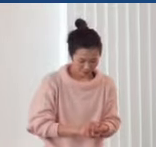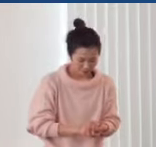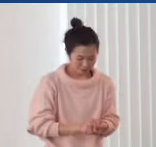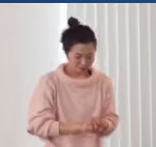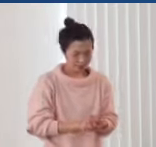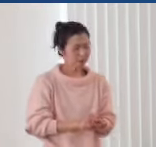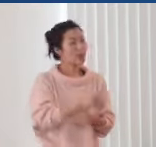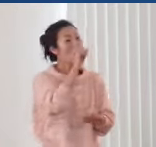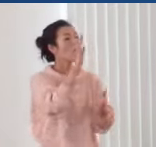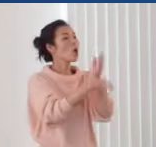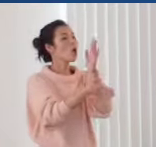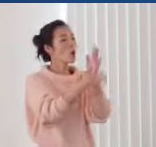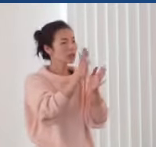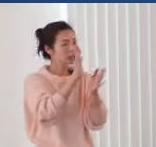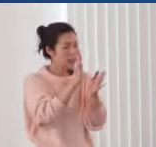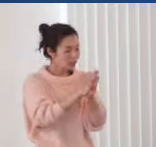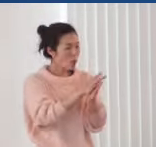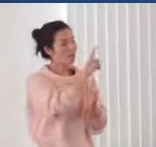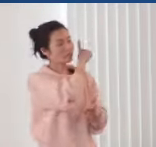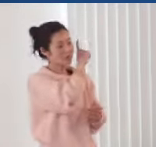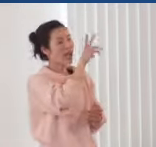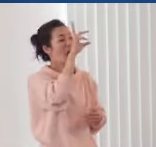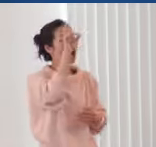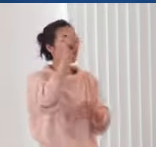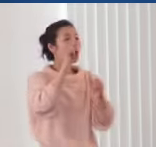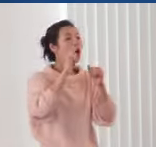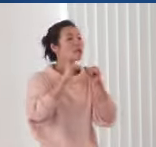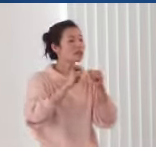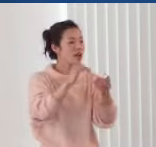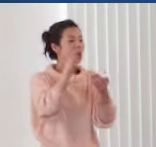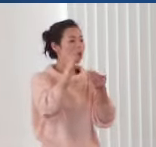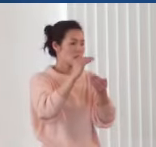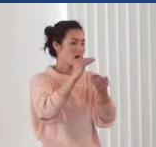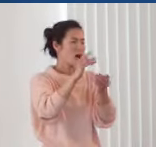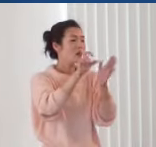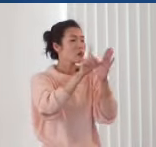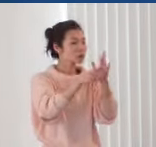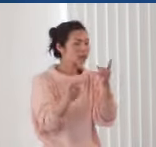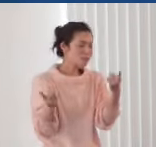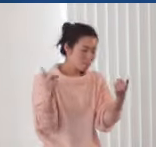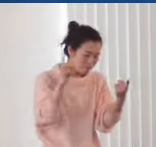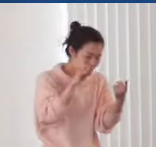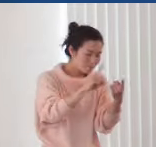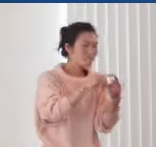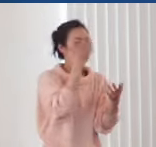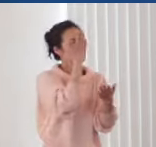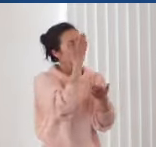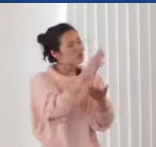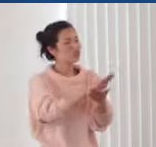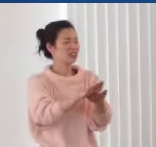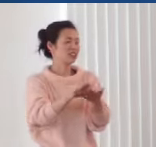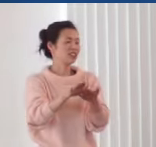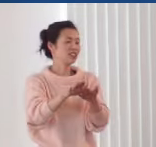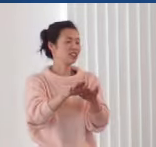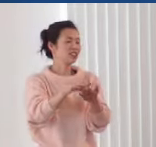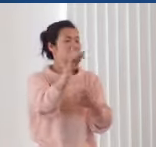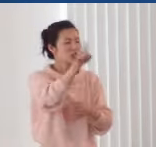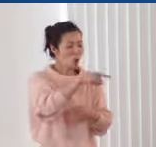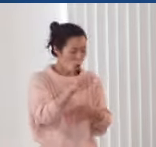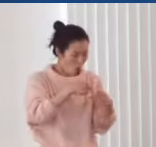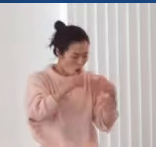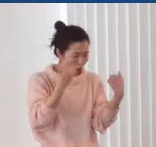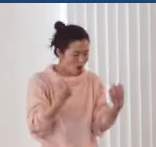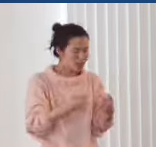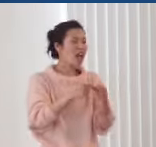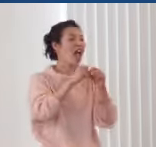もう一度この言葉を読みましょう。神のなさることは全て時にかなって美しい。神はまた人の心に永遠のへ